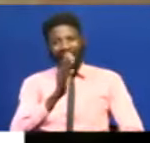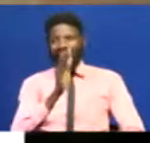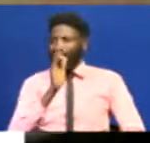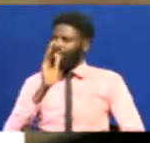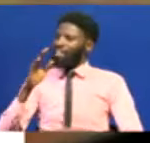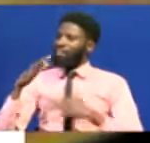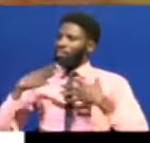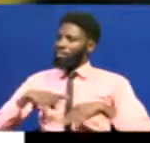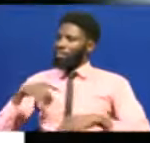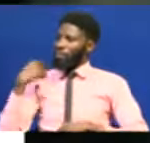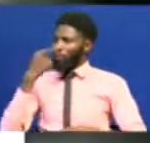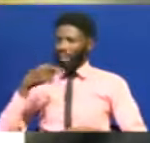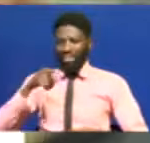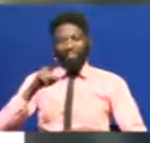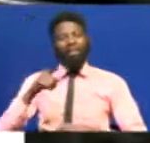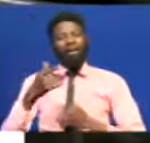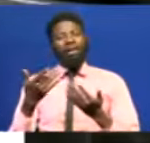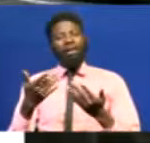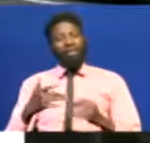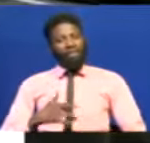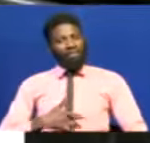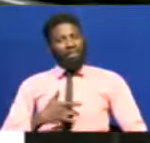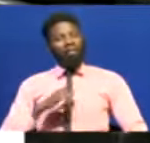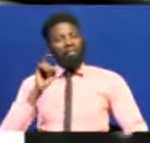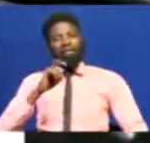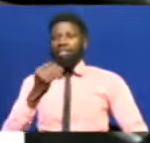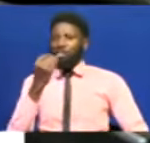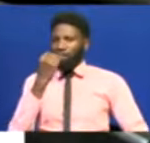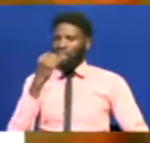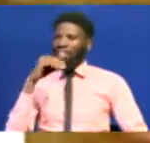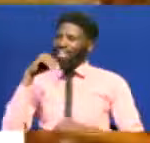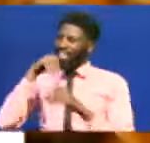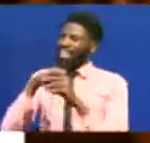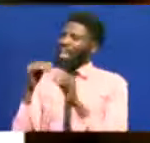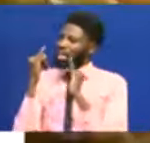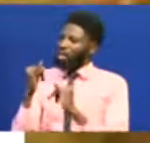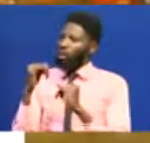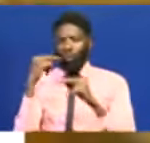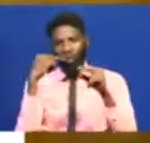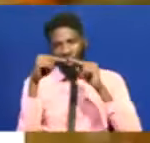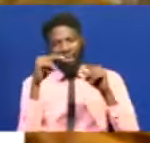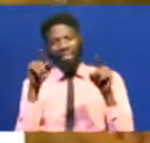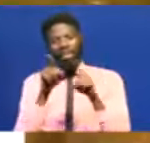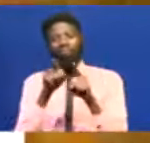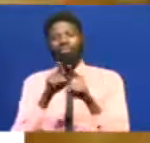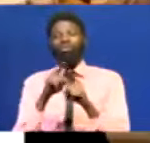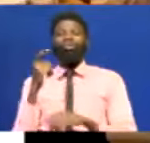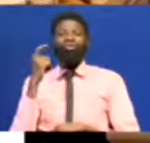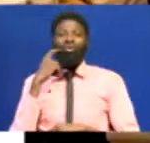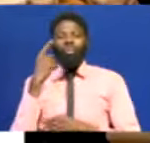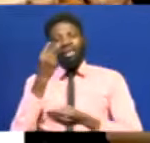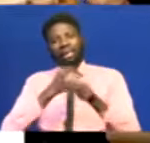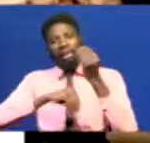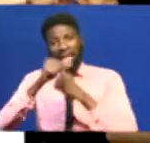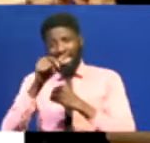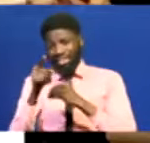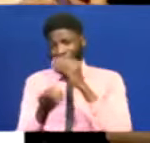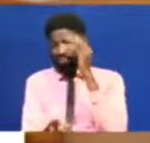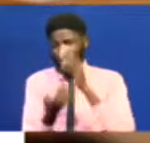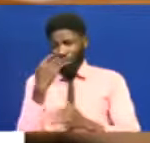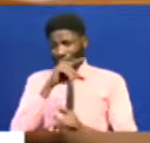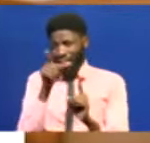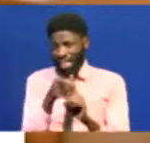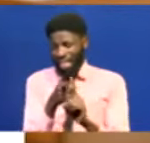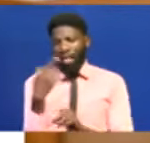wateja wenye njia katika mgahawa mpya na duka la mauzo ambalo lilifunguliwa Machi